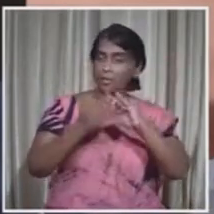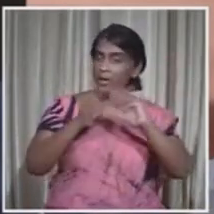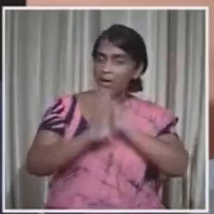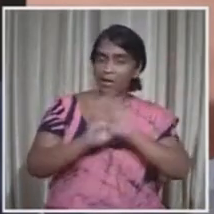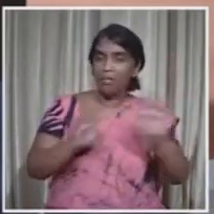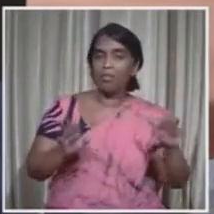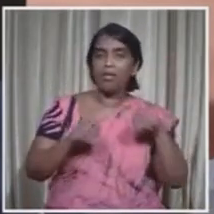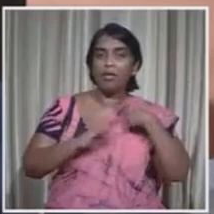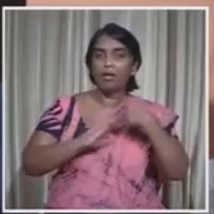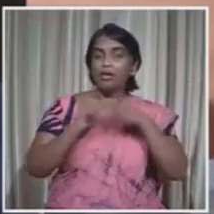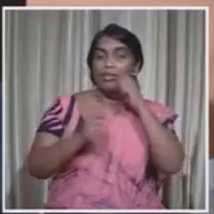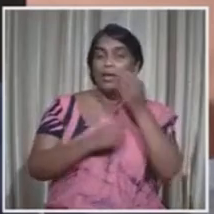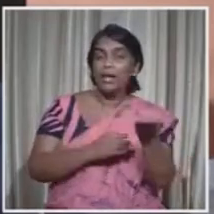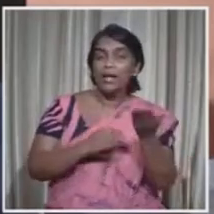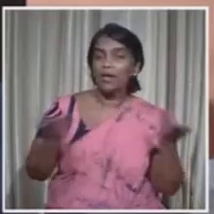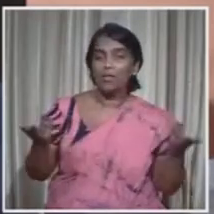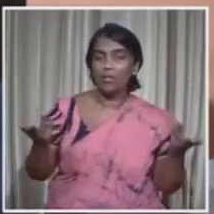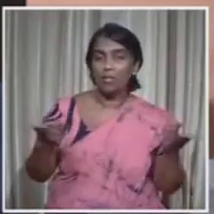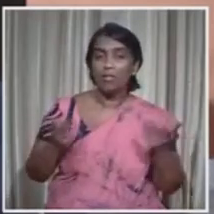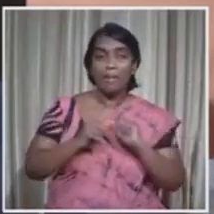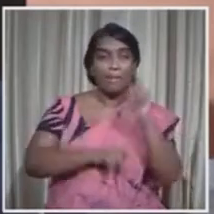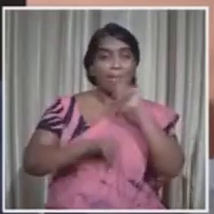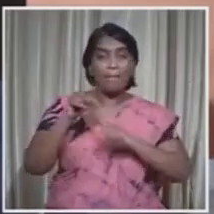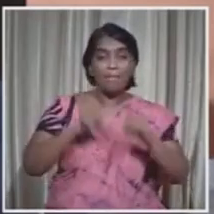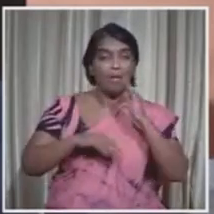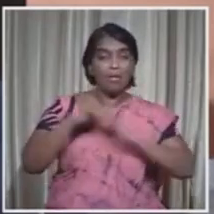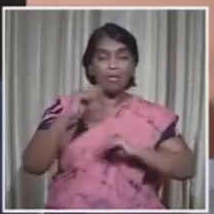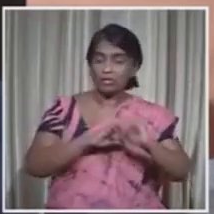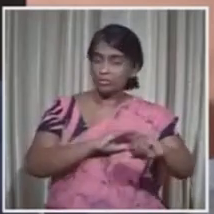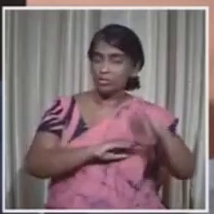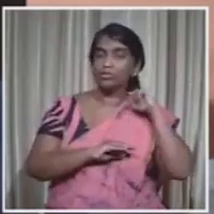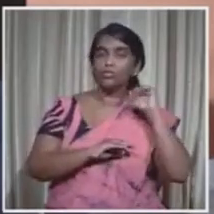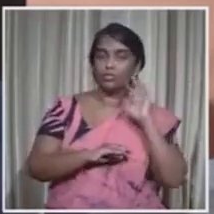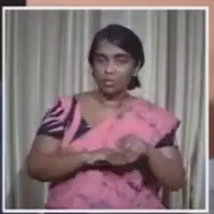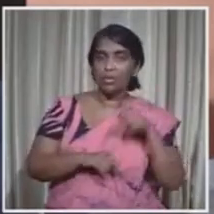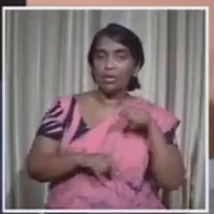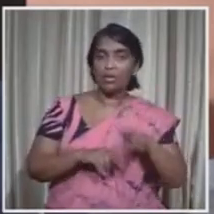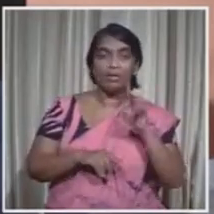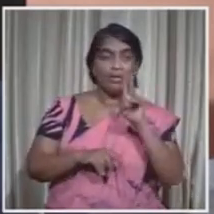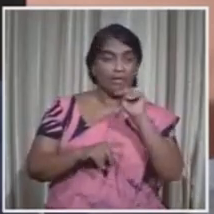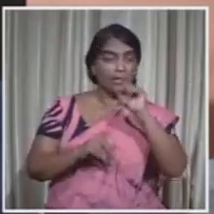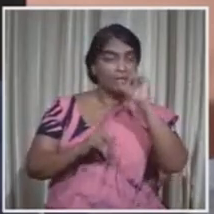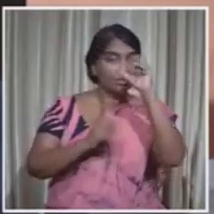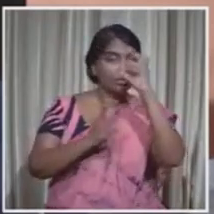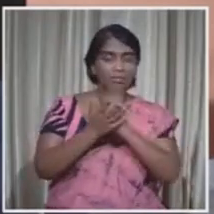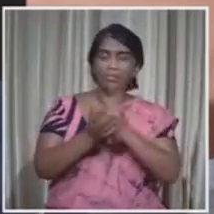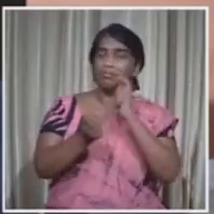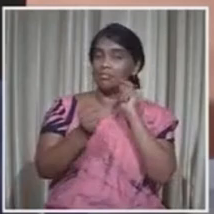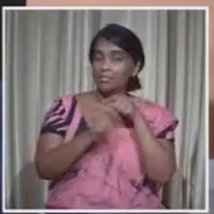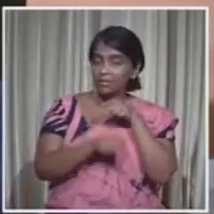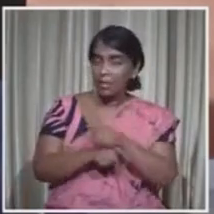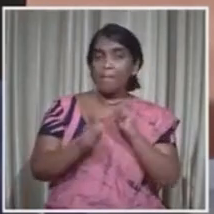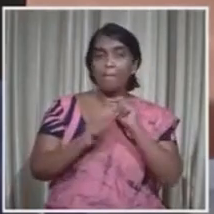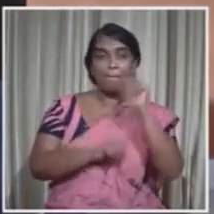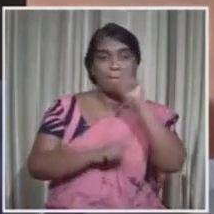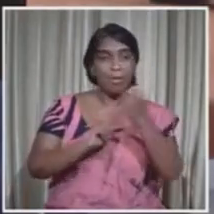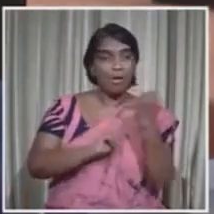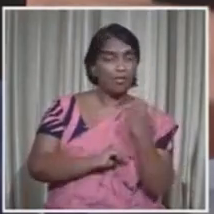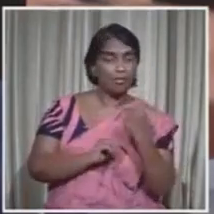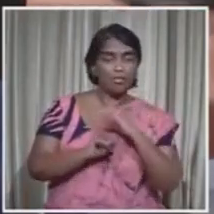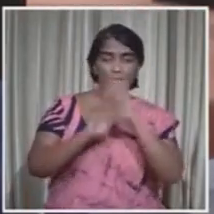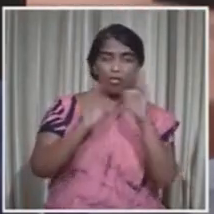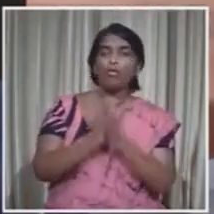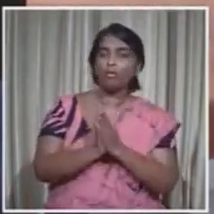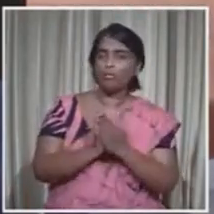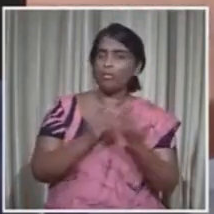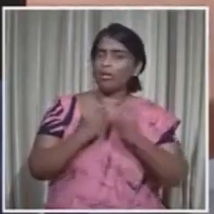අද රටේ ජනතාව ඉල්ලන්නේ? මේ පාර්ලිමේන්තු ක්‍රමය අපි ශක්තිමත් කරන්න ඕනේ. මේ 20 සංශෝධනය හරහා පාර්ලිමේන්තුවේ තිබ්බ බලතල ඔක්කොම අද